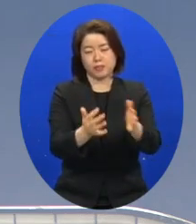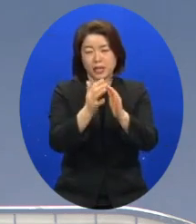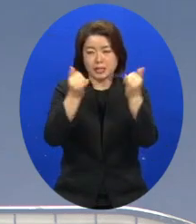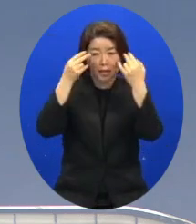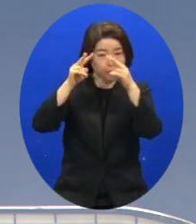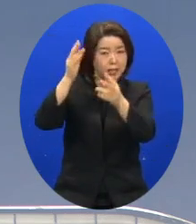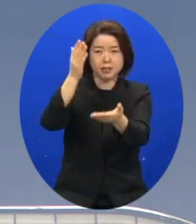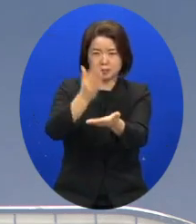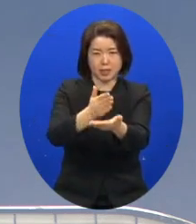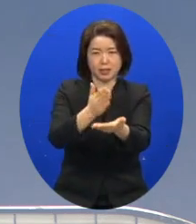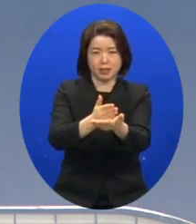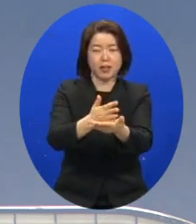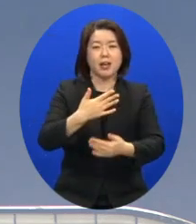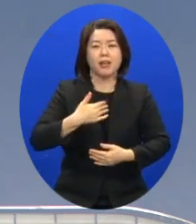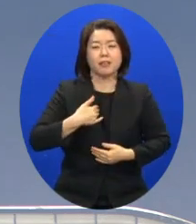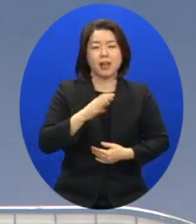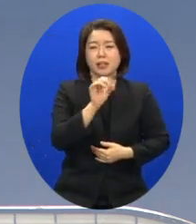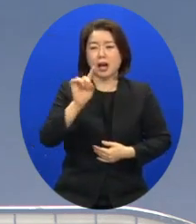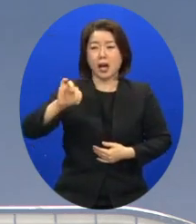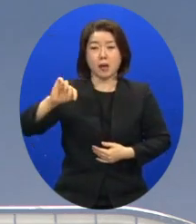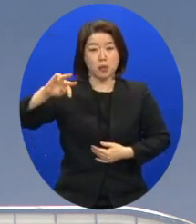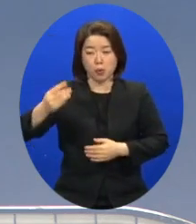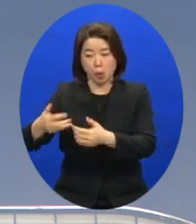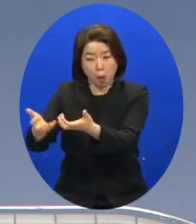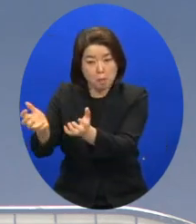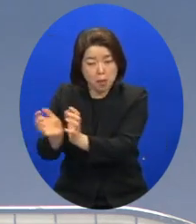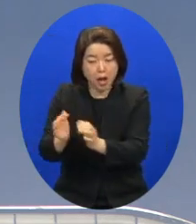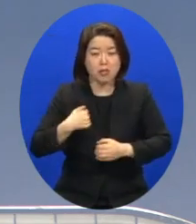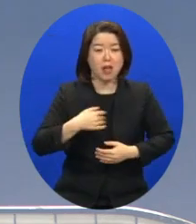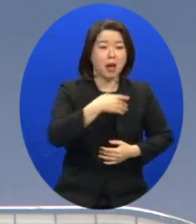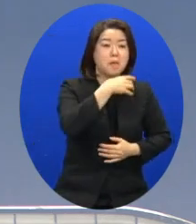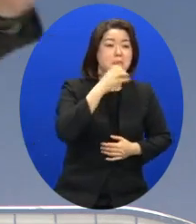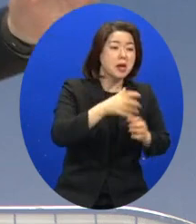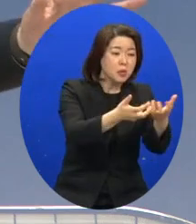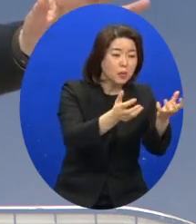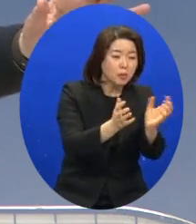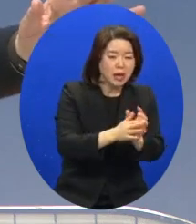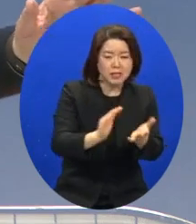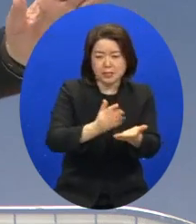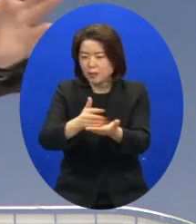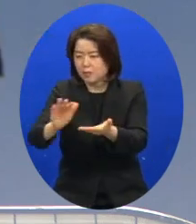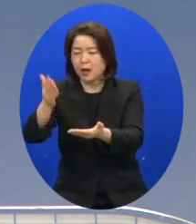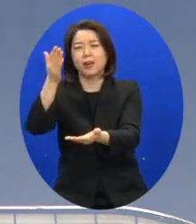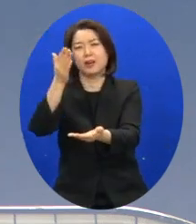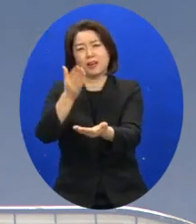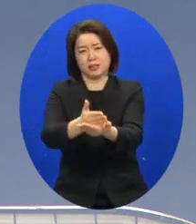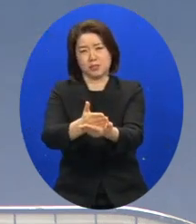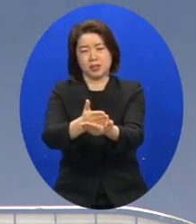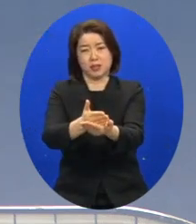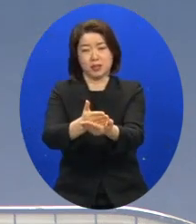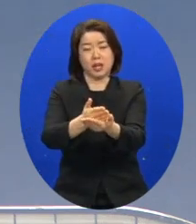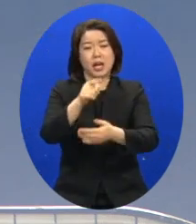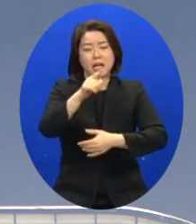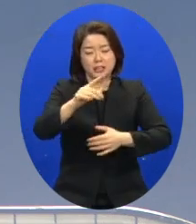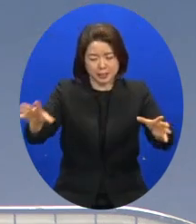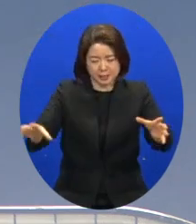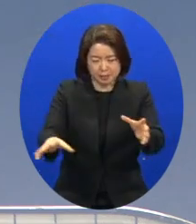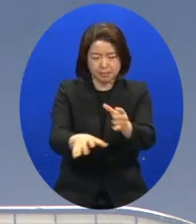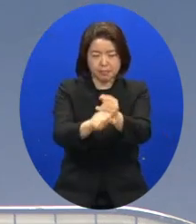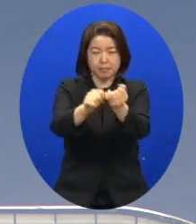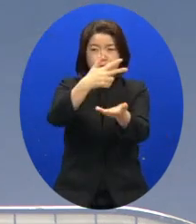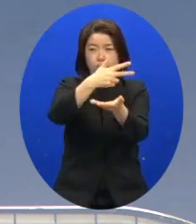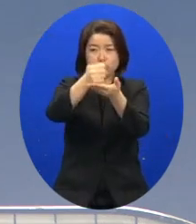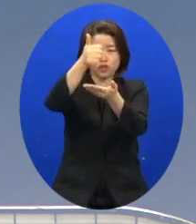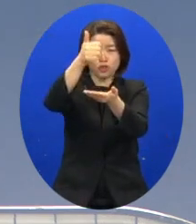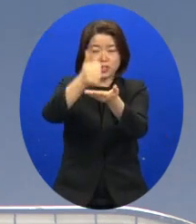마세요 나는 아볼로 펴다 나는 바울 받아 난 배 드롭 제발 그렇게 하지 말고 그 주인 되시는 예수님을